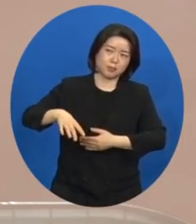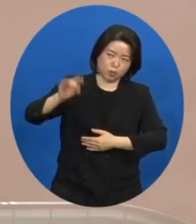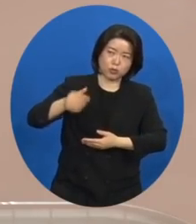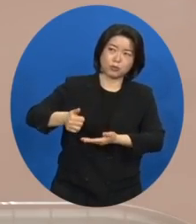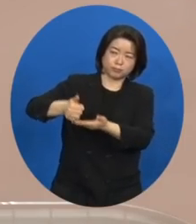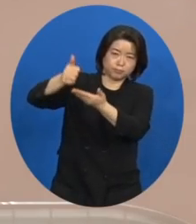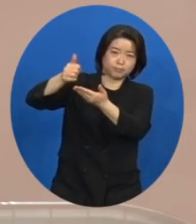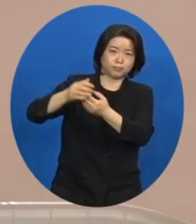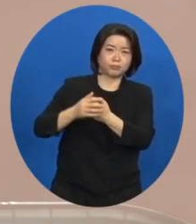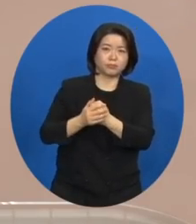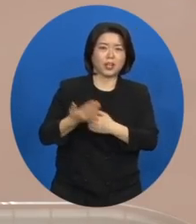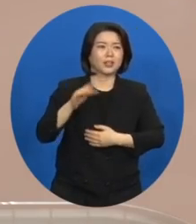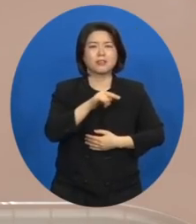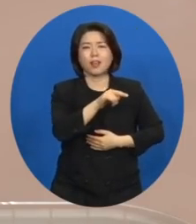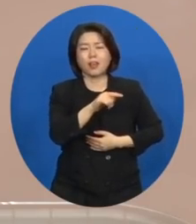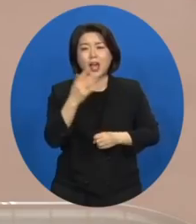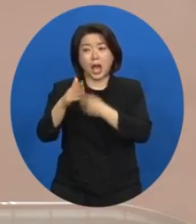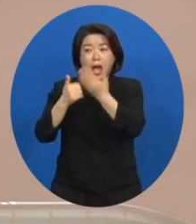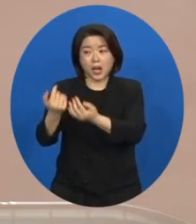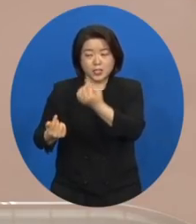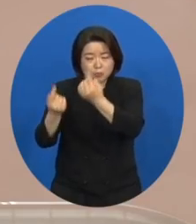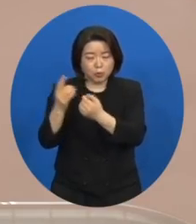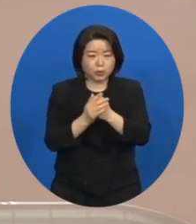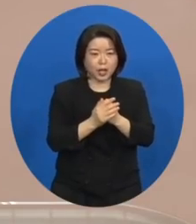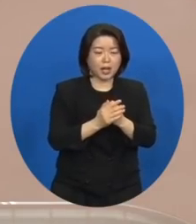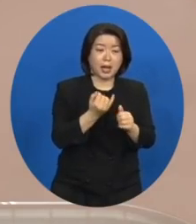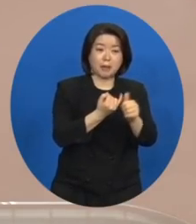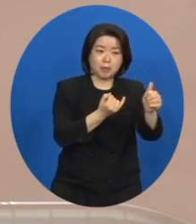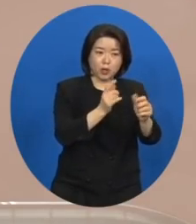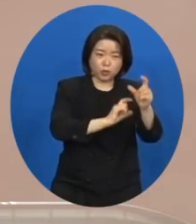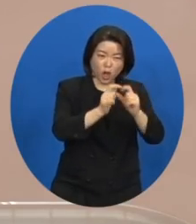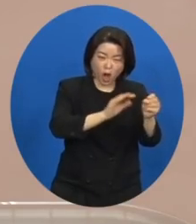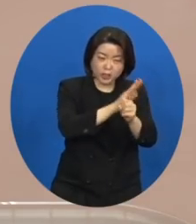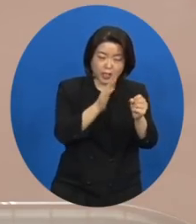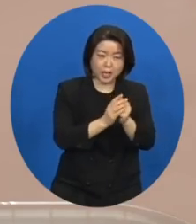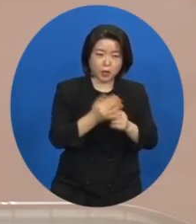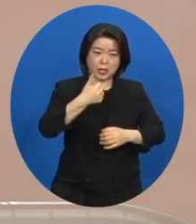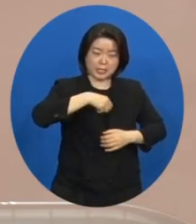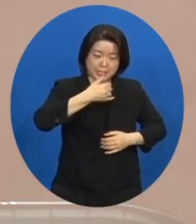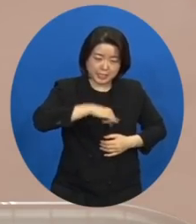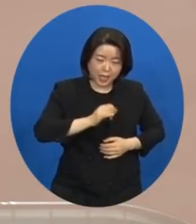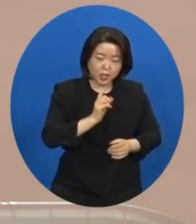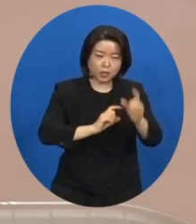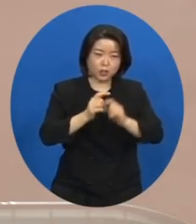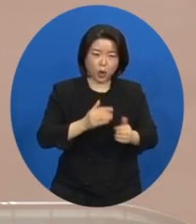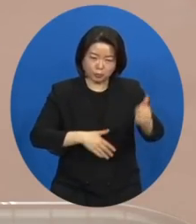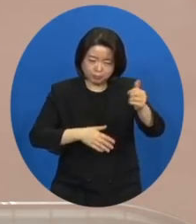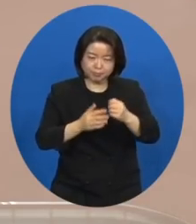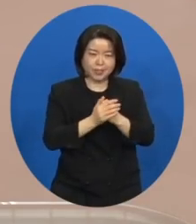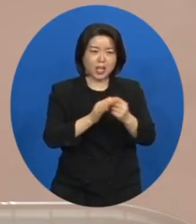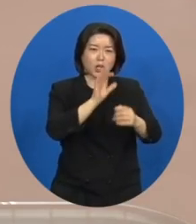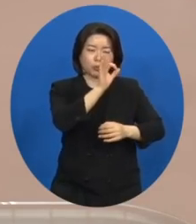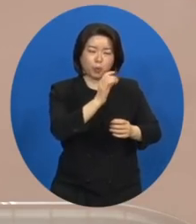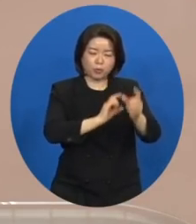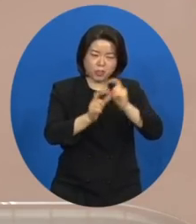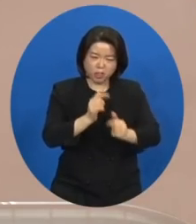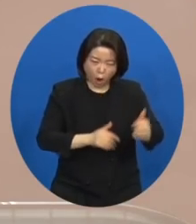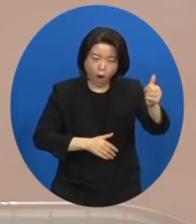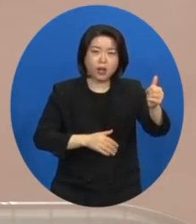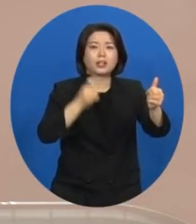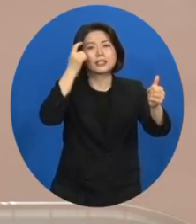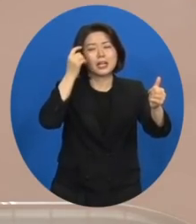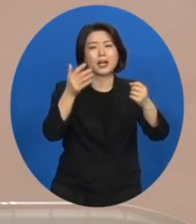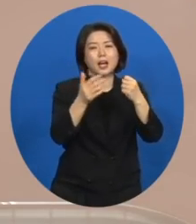하나님보다 더 사랑하고 자 너를 더 사람 돈을 더 사랑함으로써 결국에는 2매 마음이 계속 된다는 것입니다